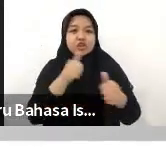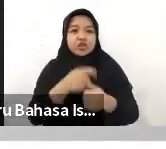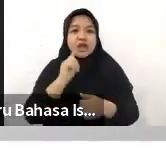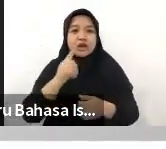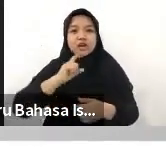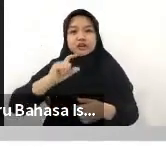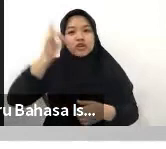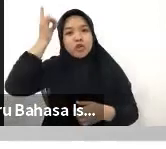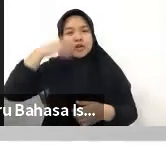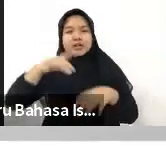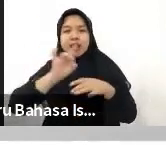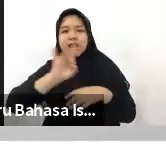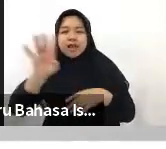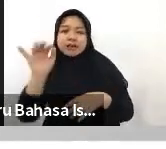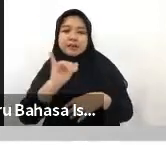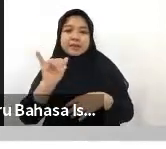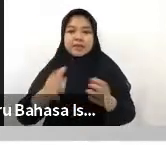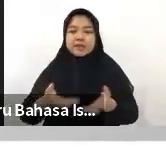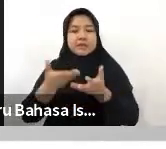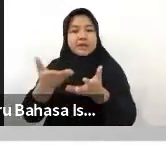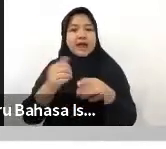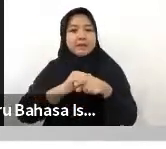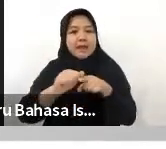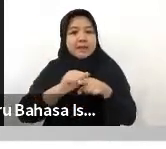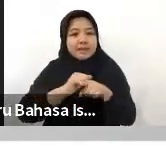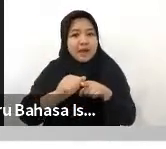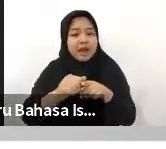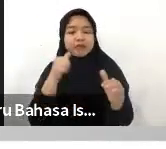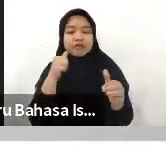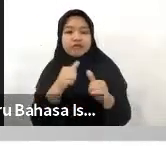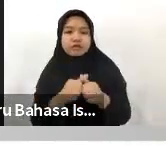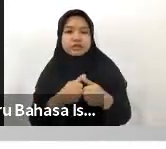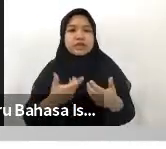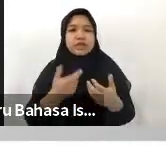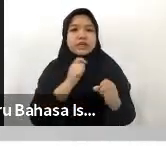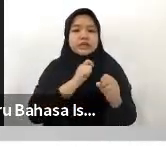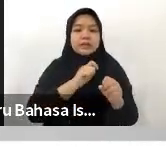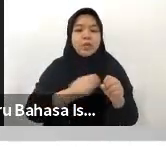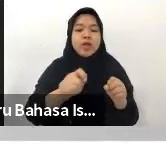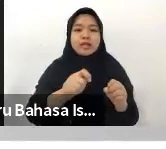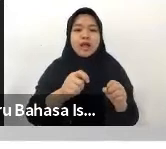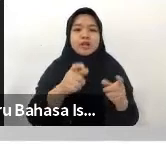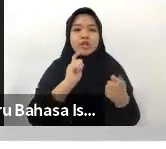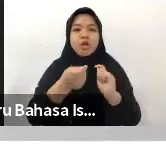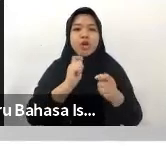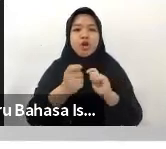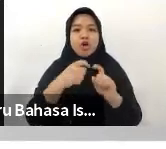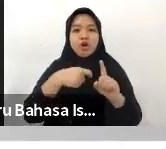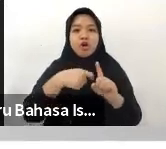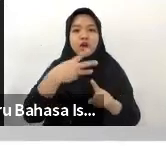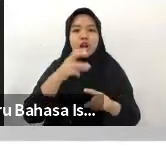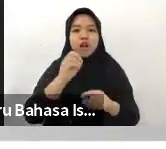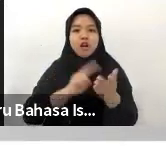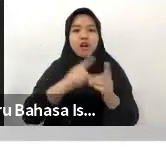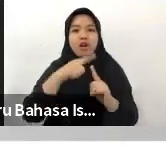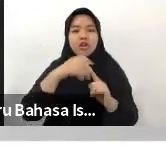contoh-contoh desa yang lain, misalnya diberikan pelatihan, kemudian dibuatkan toko kelontong atau dibuatkan